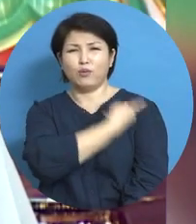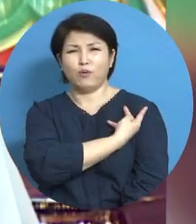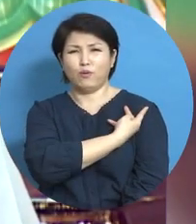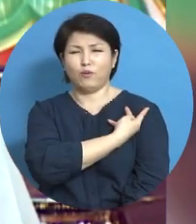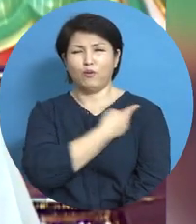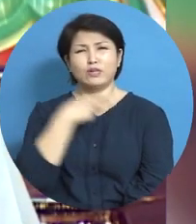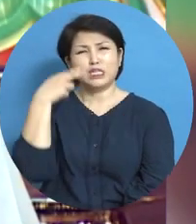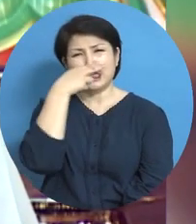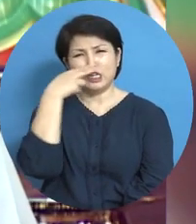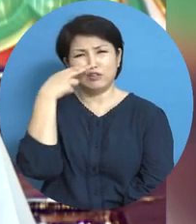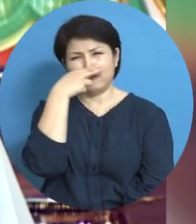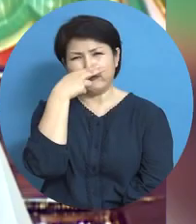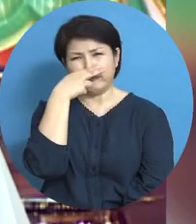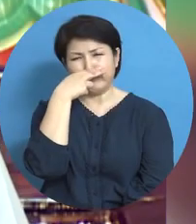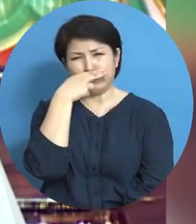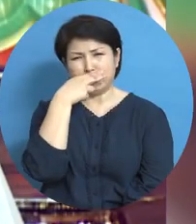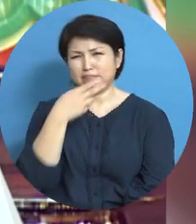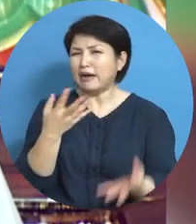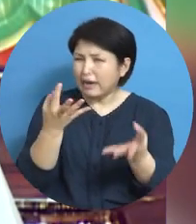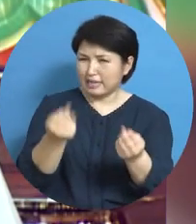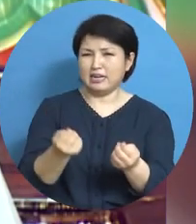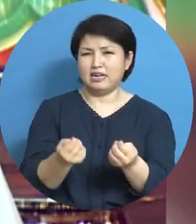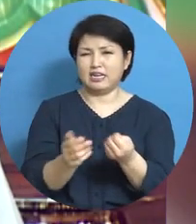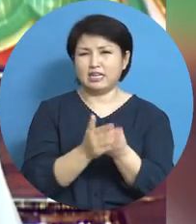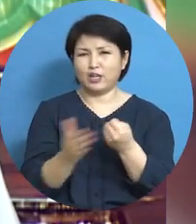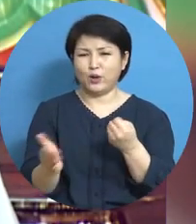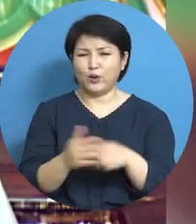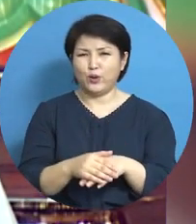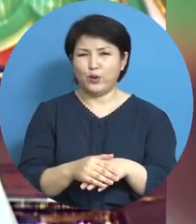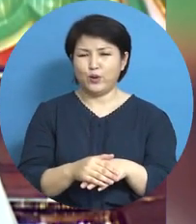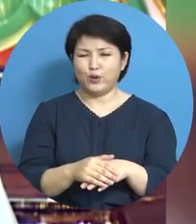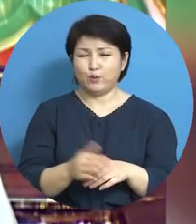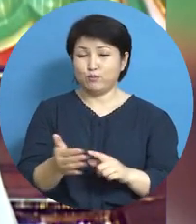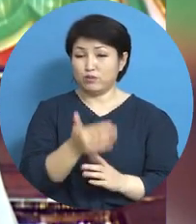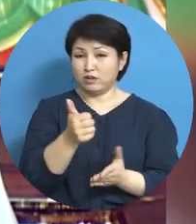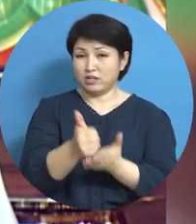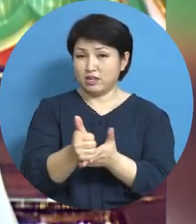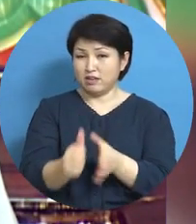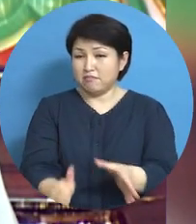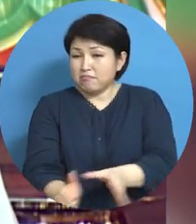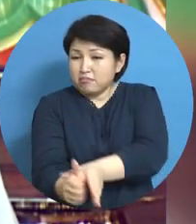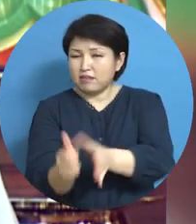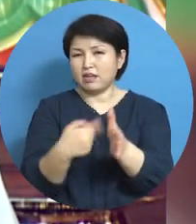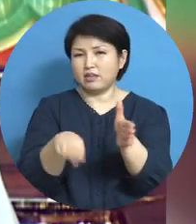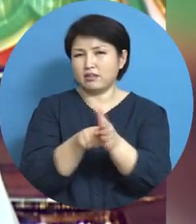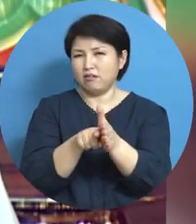시기와 질투가 많았습니다. 그래서 부처님을 모함하려고 많은 시도들이 있었어요.